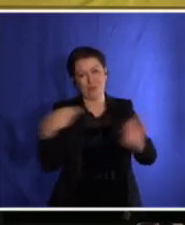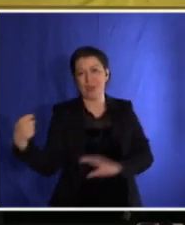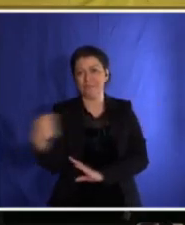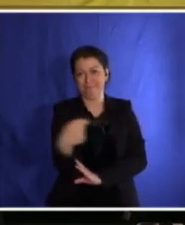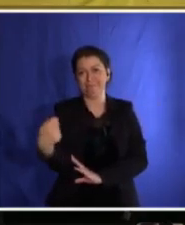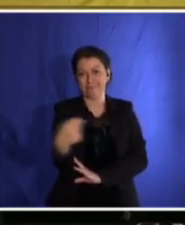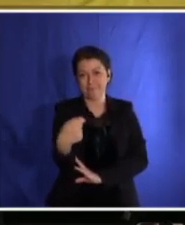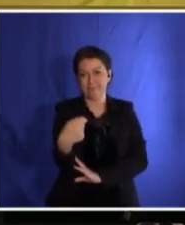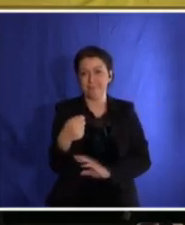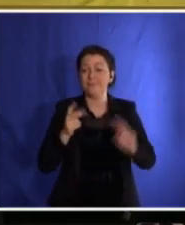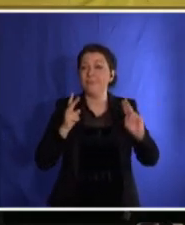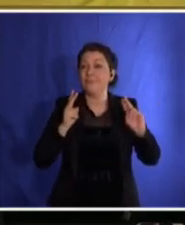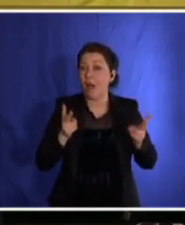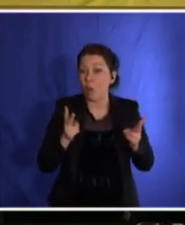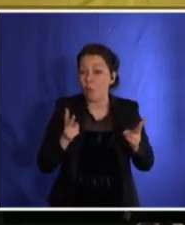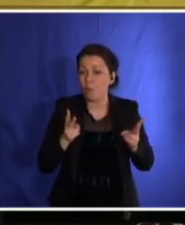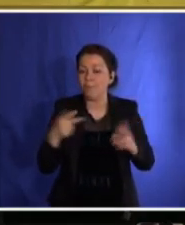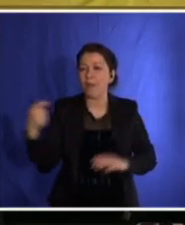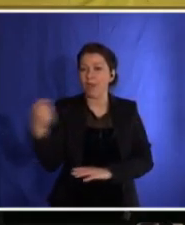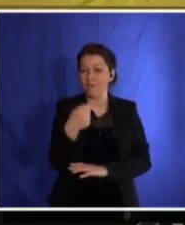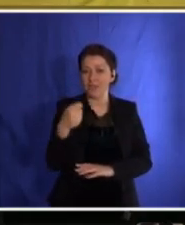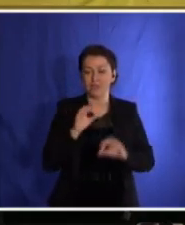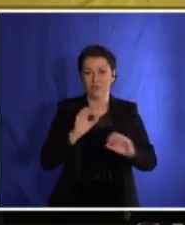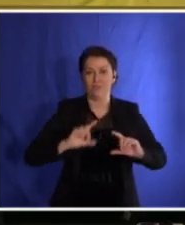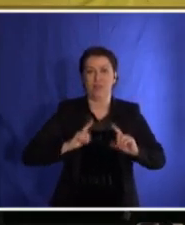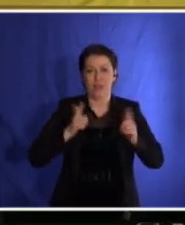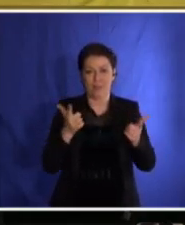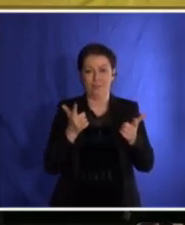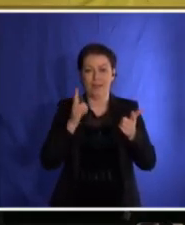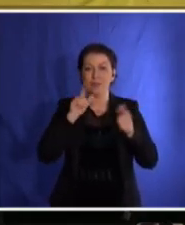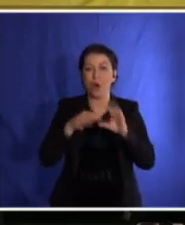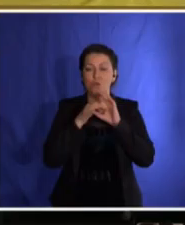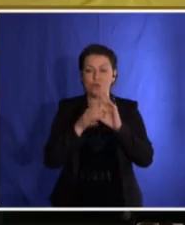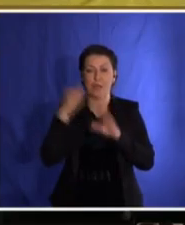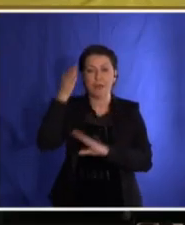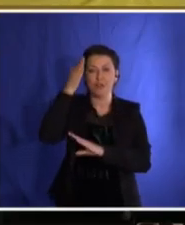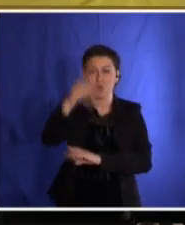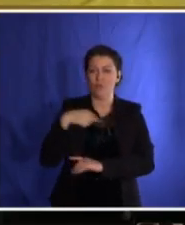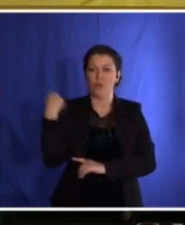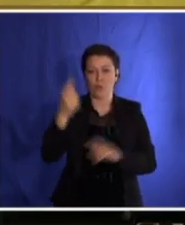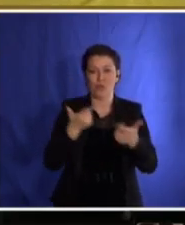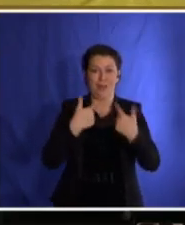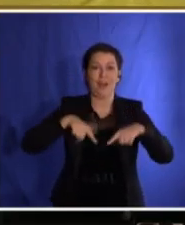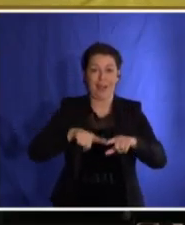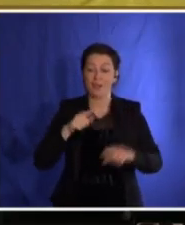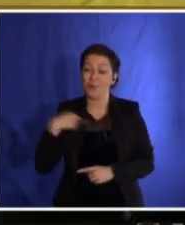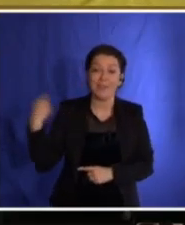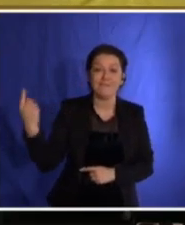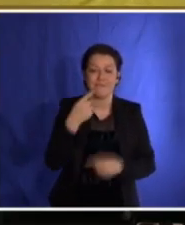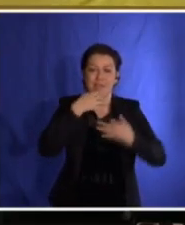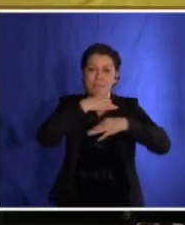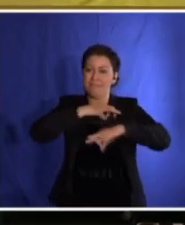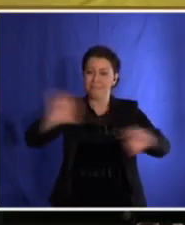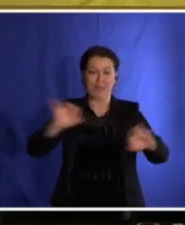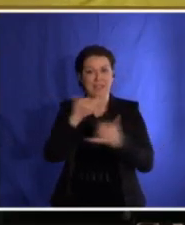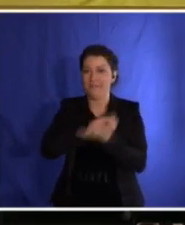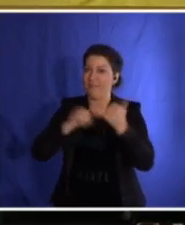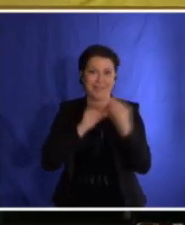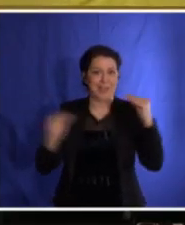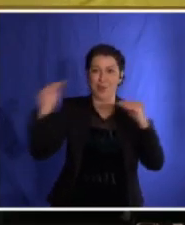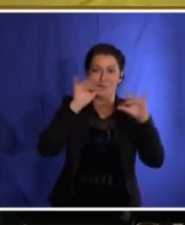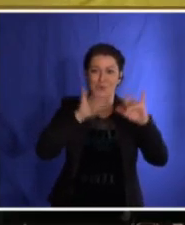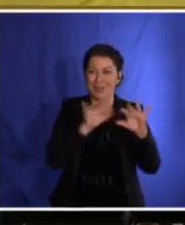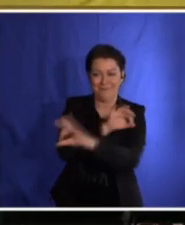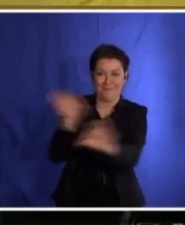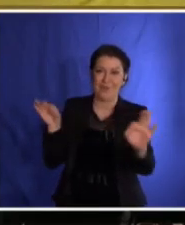ihr investiert damit in Leben und ihr investiert damit in die Zukunft unseres Landes. Und wir haben die beste Verzinsung.